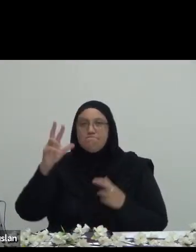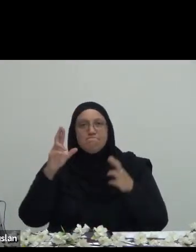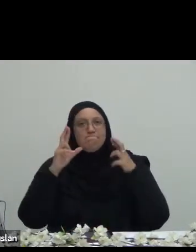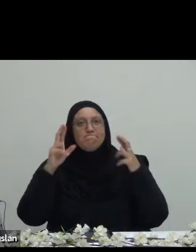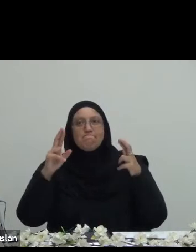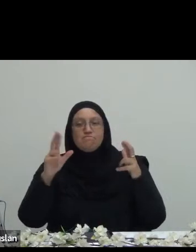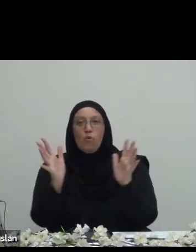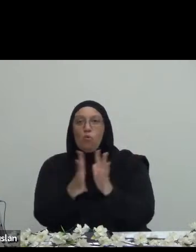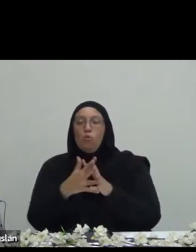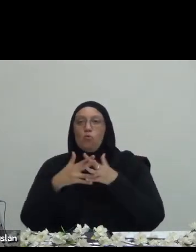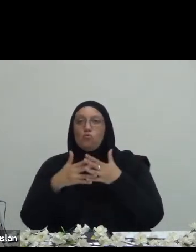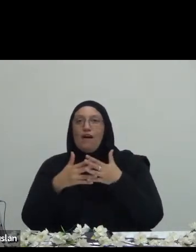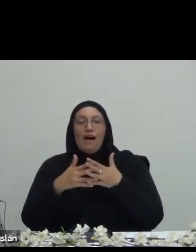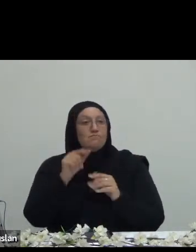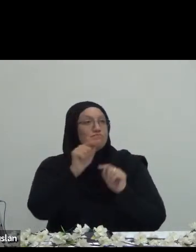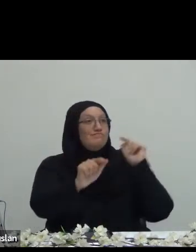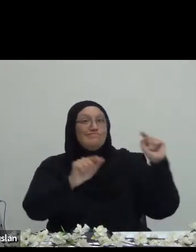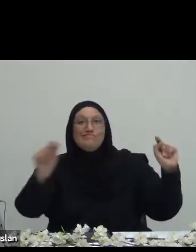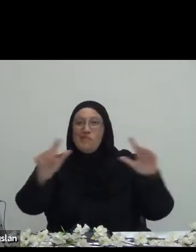لعلهم